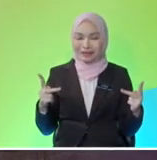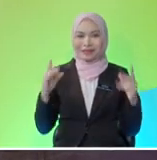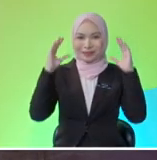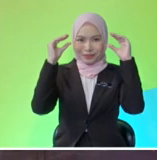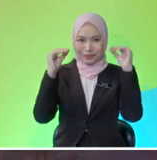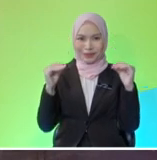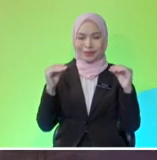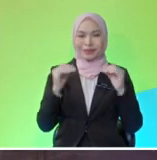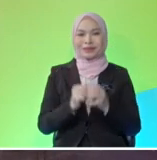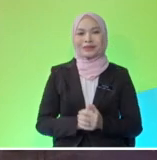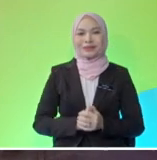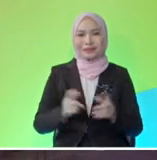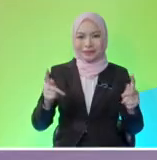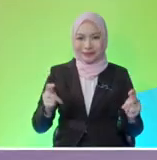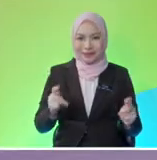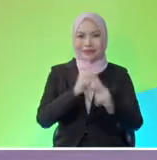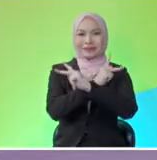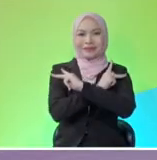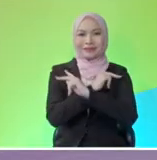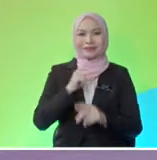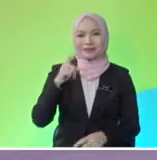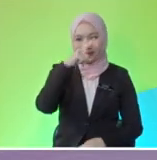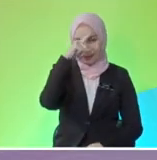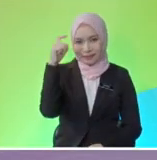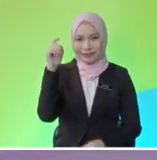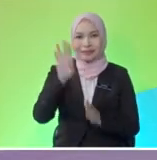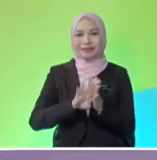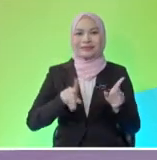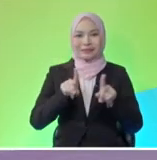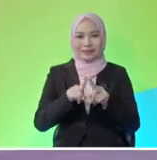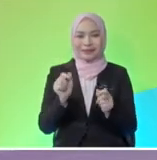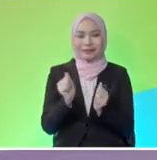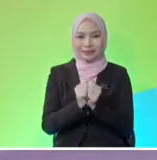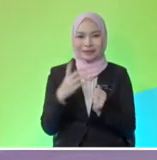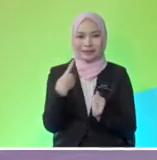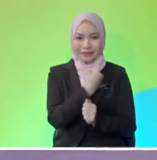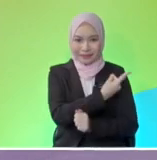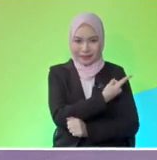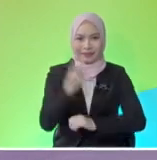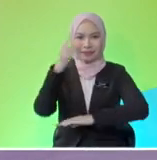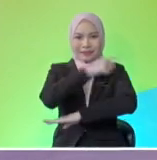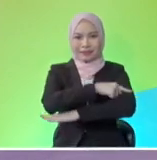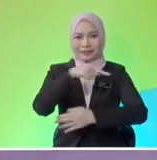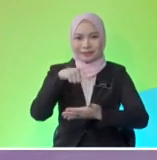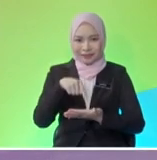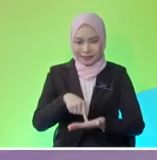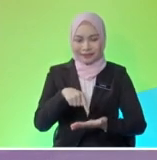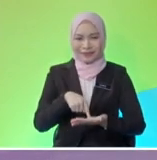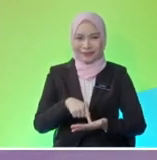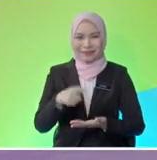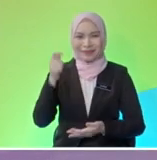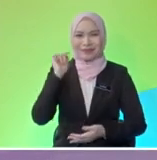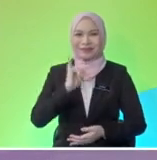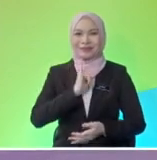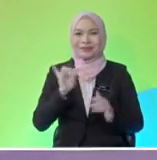Cikgu, terima kasih kerana bersama dengan kita pada hari ini. Sama-sama. Ha, seronok saya main teddy bear tadi sebentar tadi Cikgu.